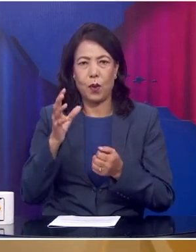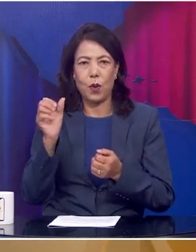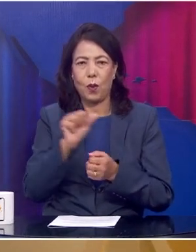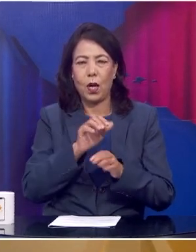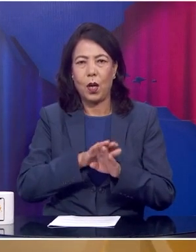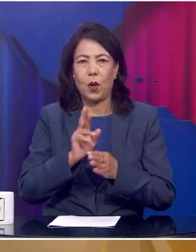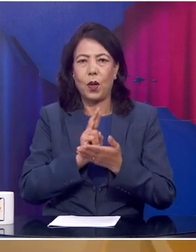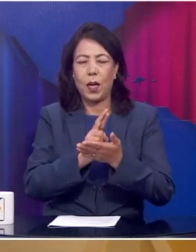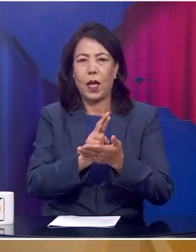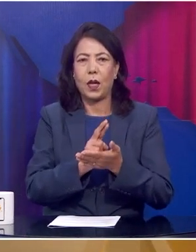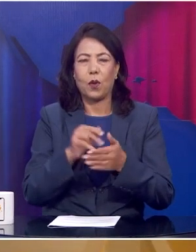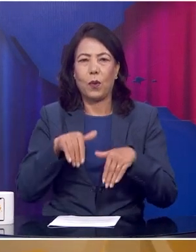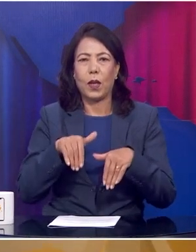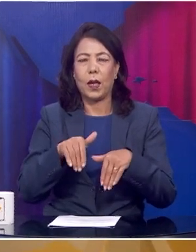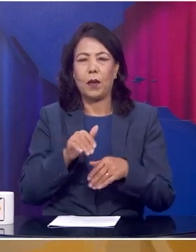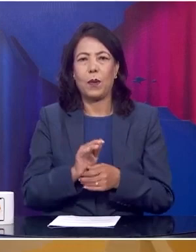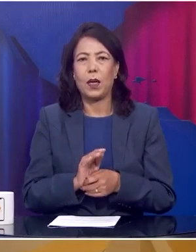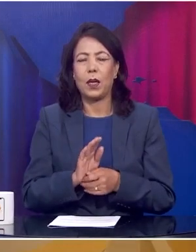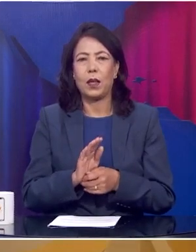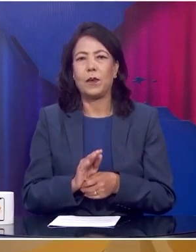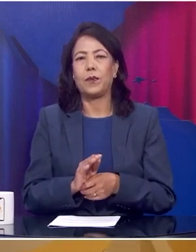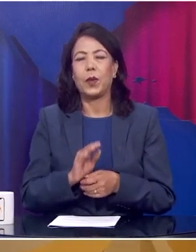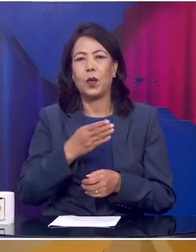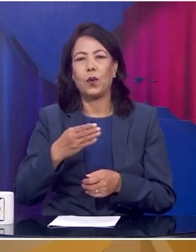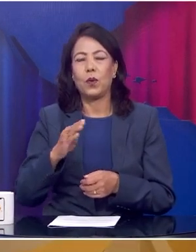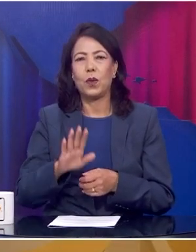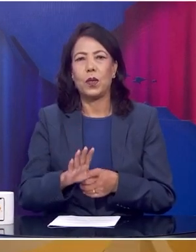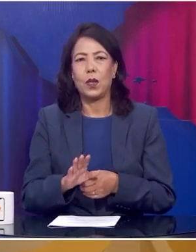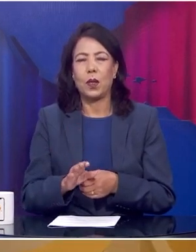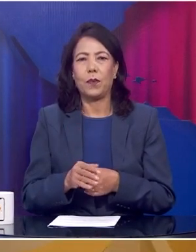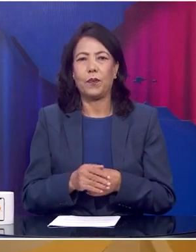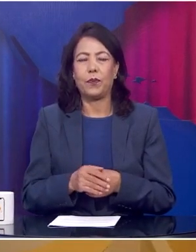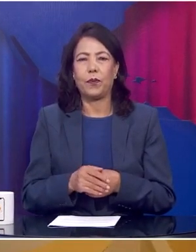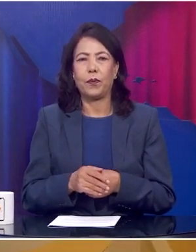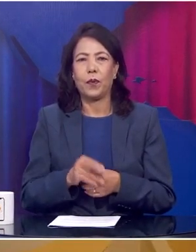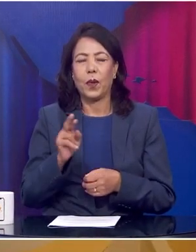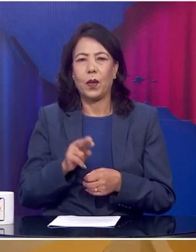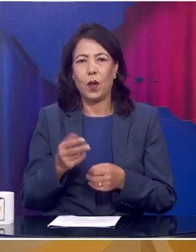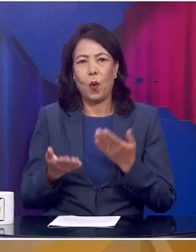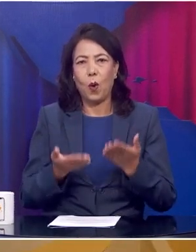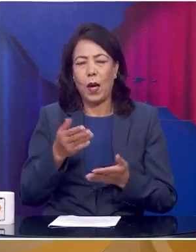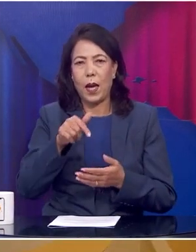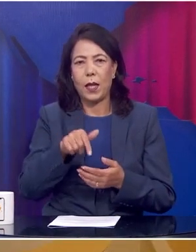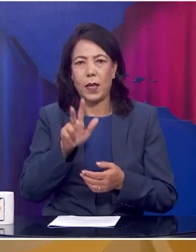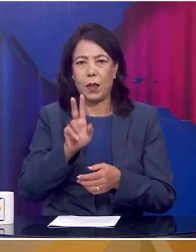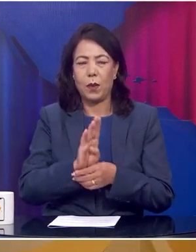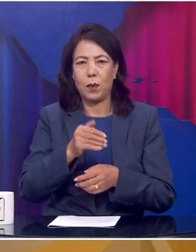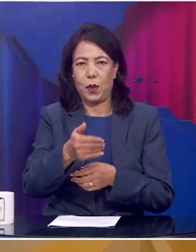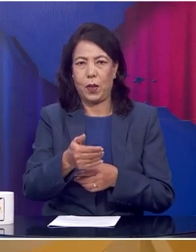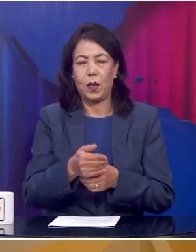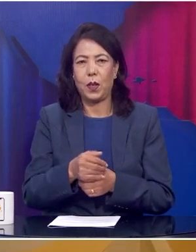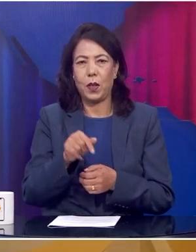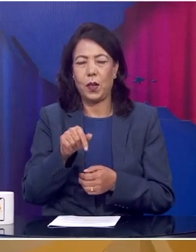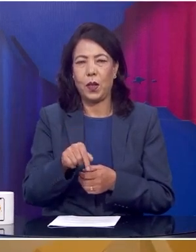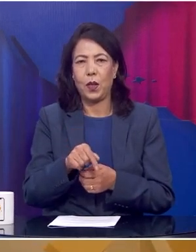र राहतको पर्खाइमा चाहिँ हुनुहुन्छ, व्यग्र पर्खाइमा चाहिँ हुनुहुन्छ र सायद आज 8 बजेपछि